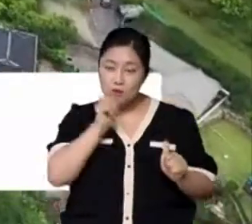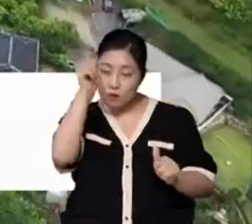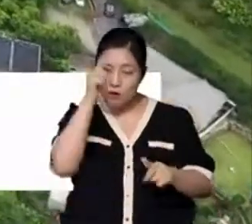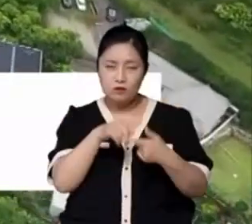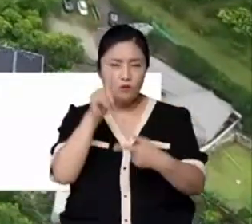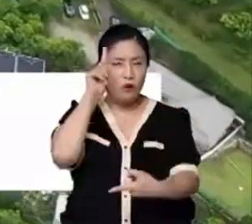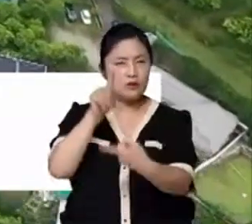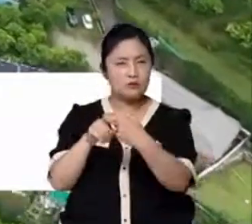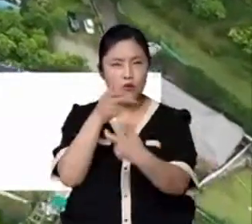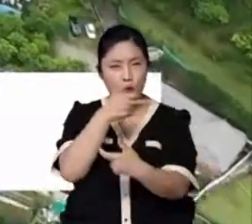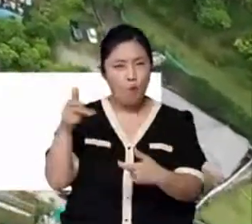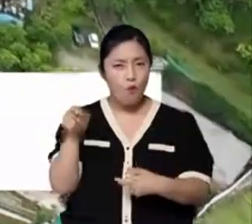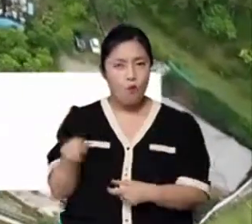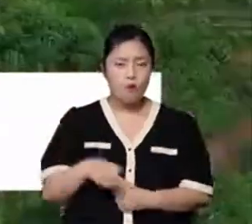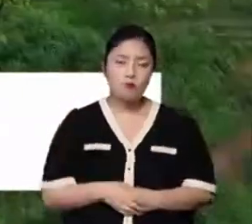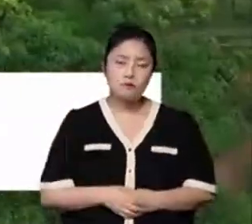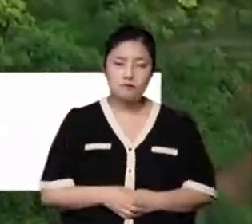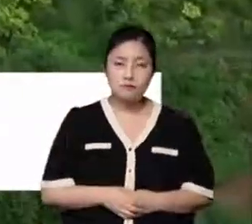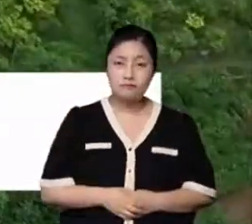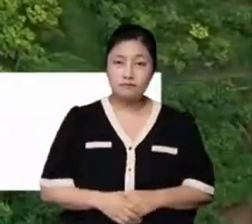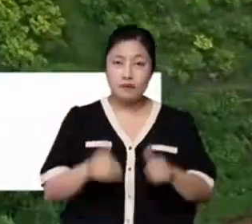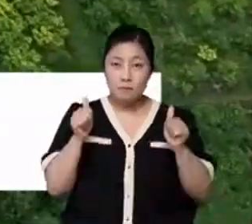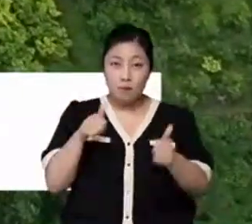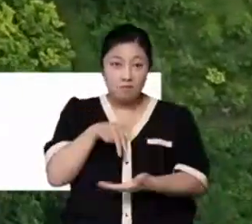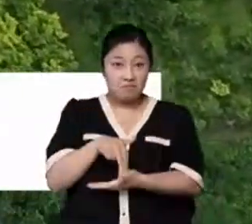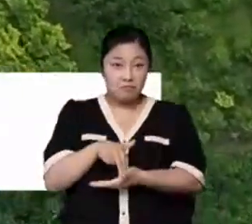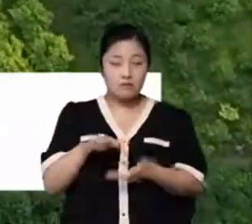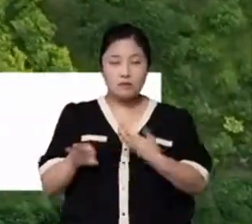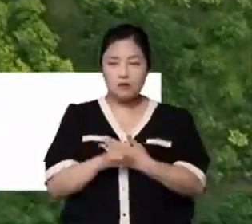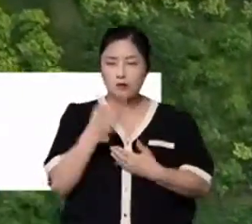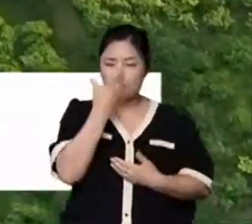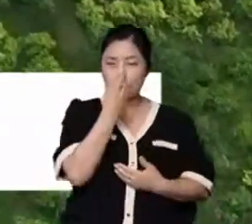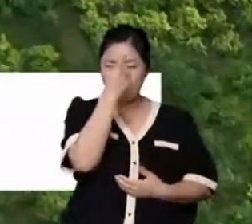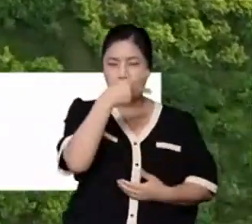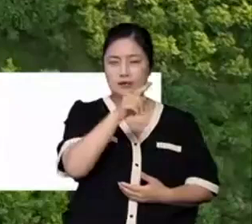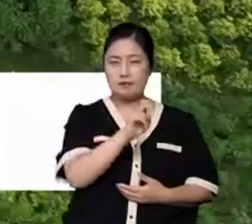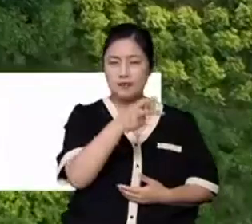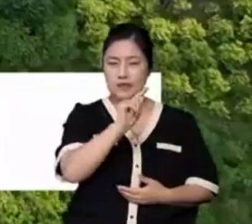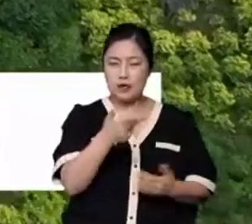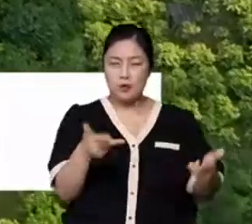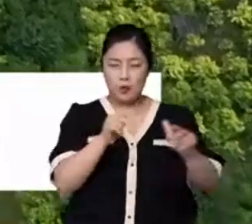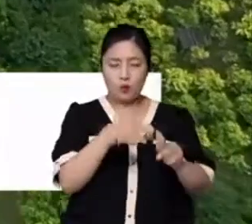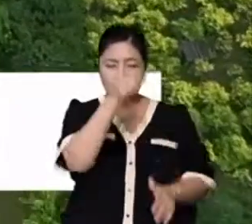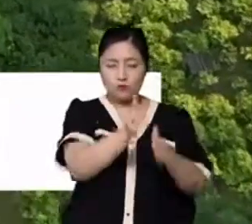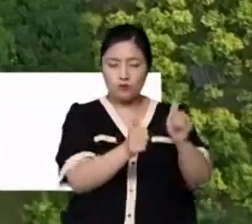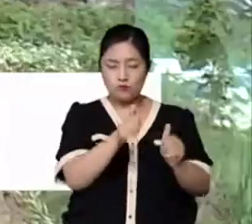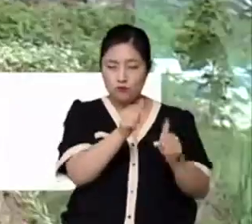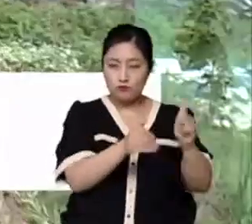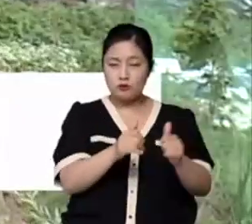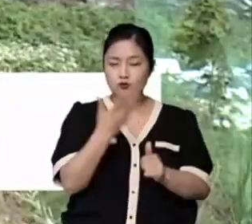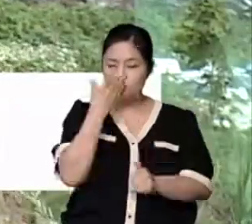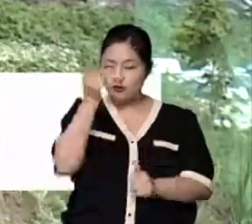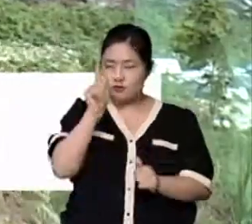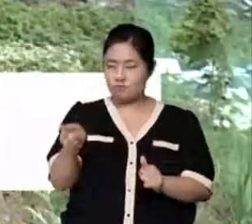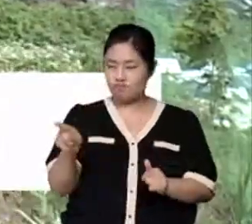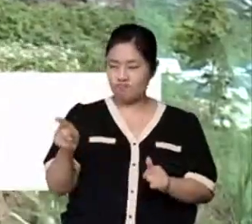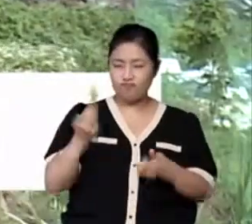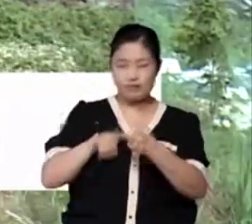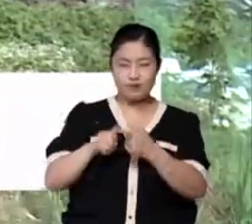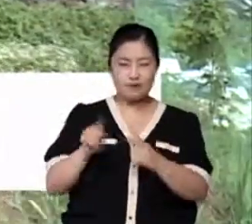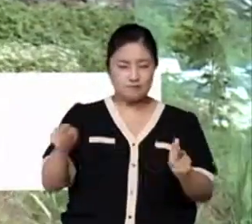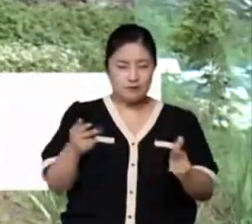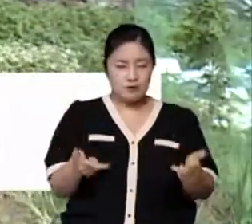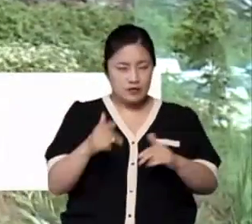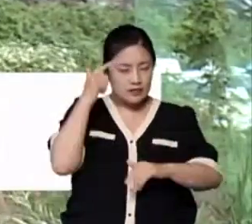대한 관심이 높아지고 있습니다. 법조계에 따르면 순천 삼산공원 토지주 12명이 순천시를 상대로 제기한